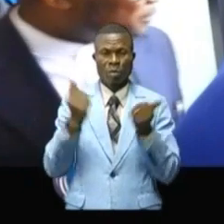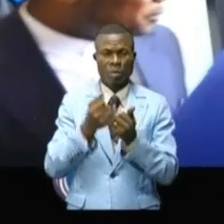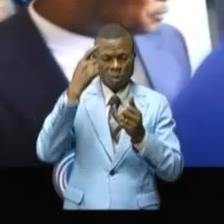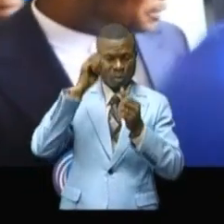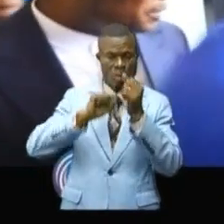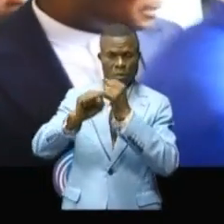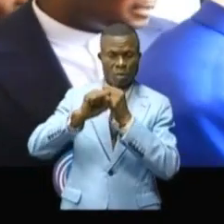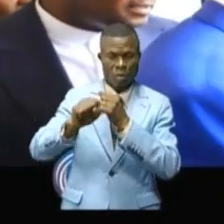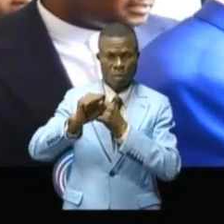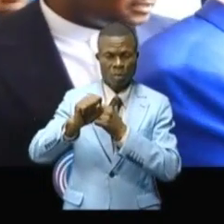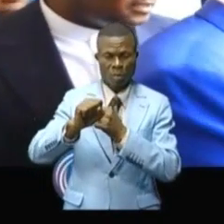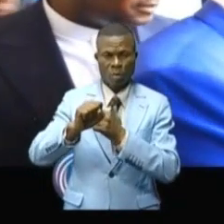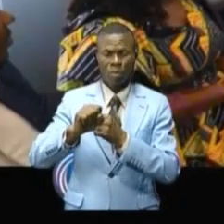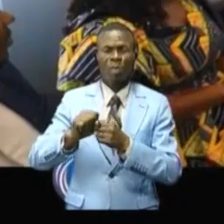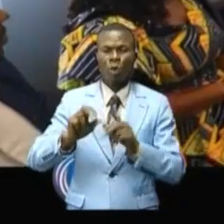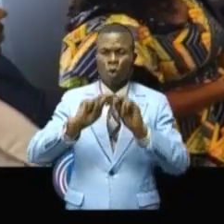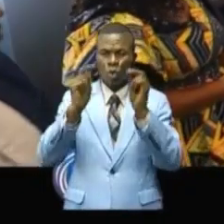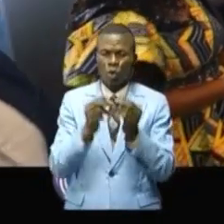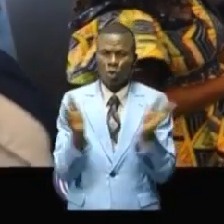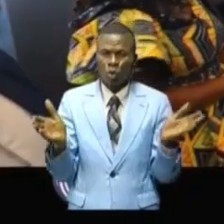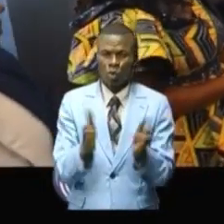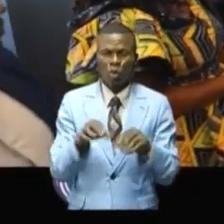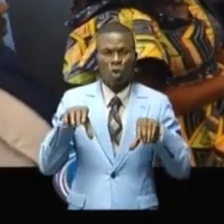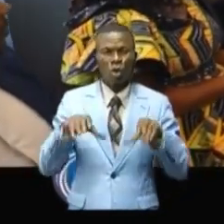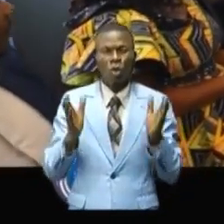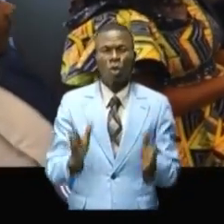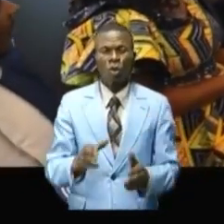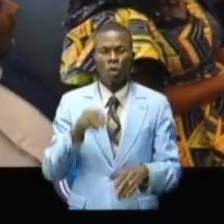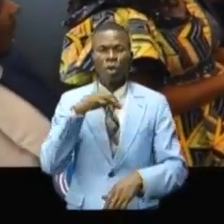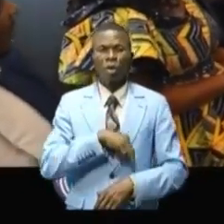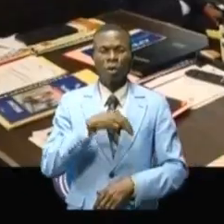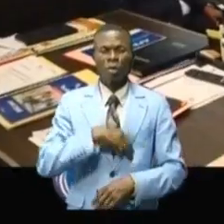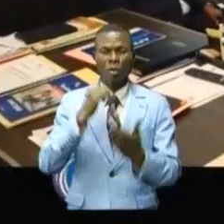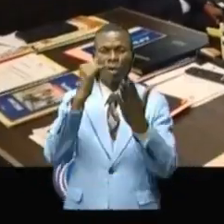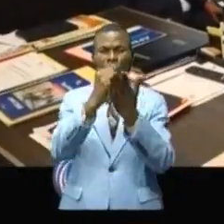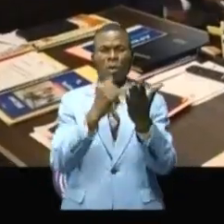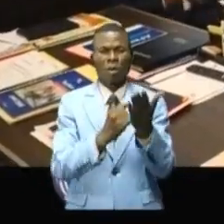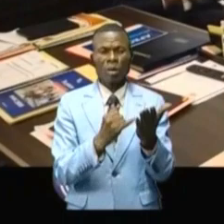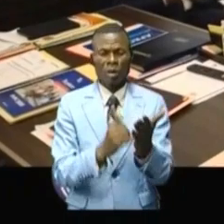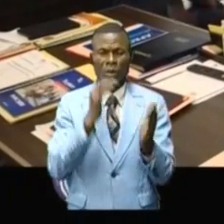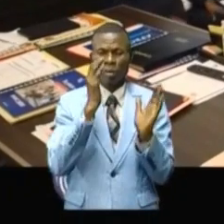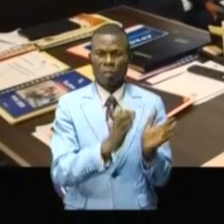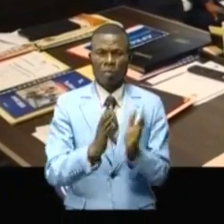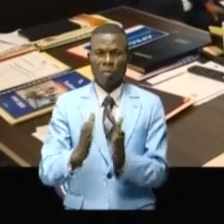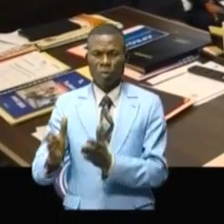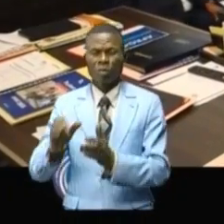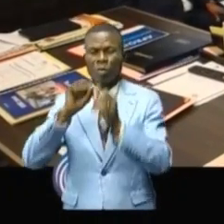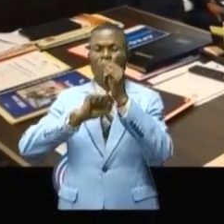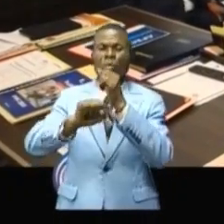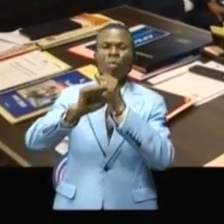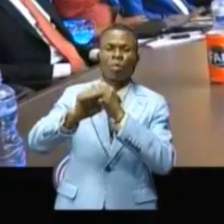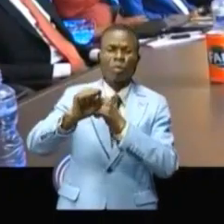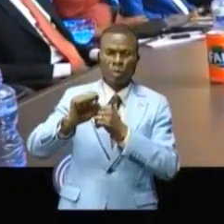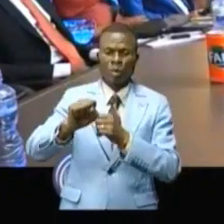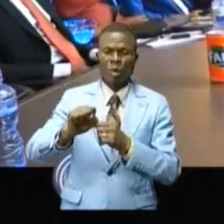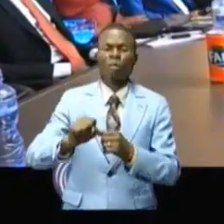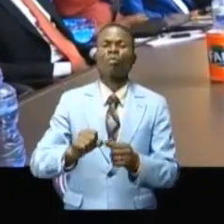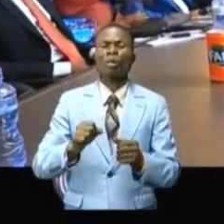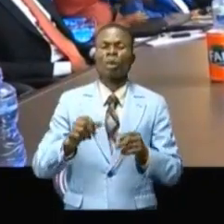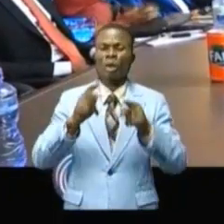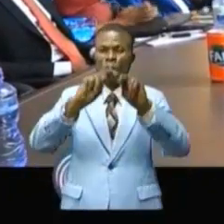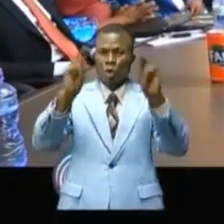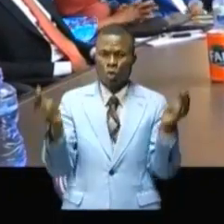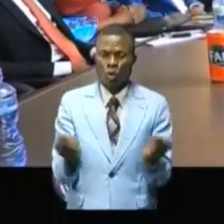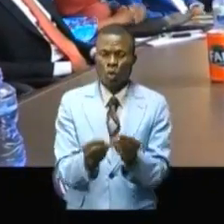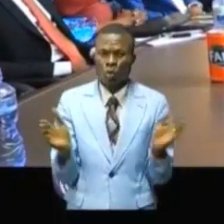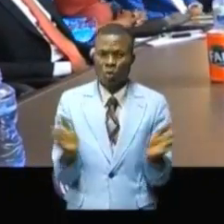promotion des classes moyennes congolaises, qui a pour mission d'identifier, de classifier et promouvoir les classes moyennes. Ce